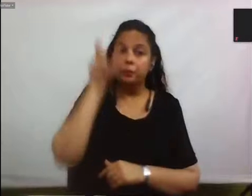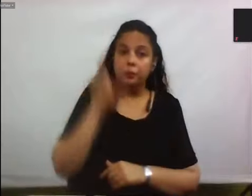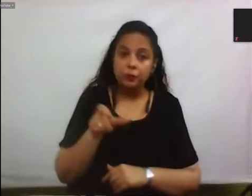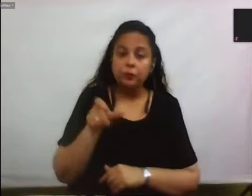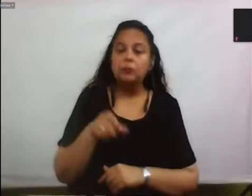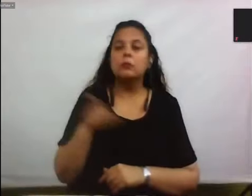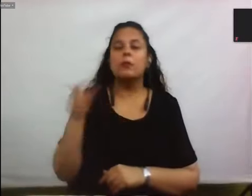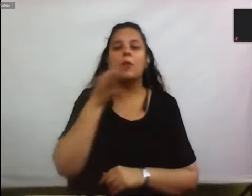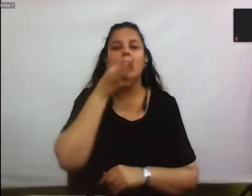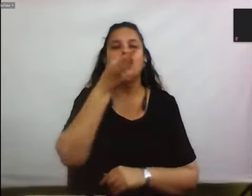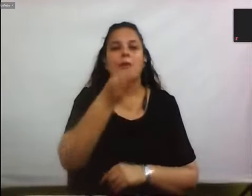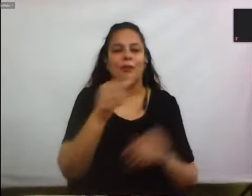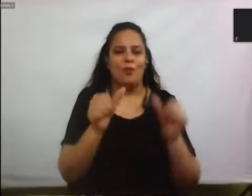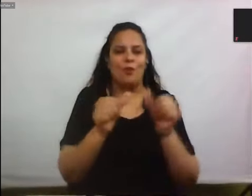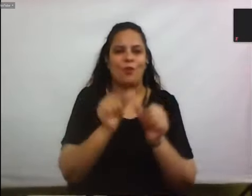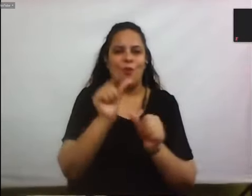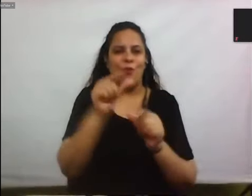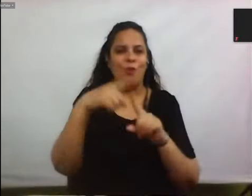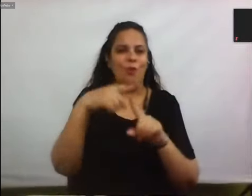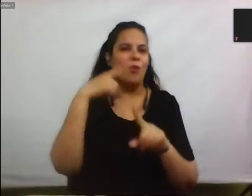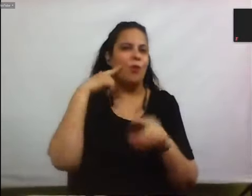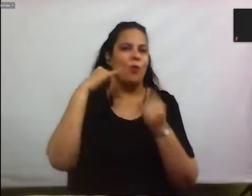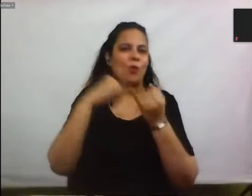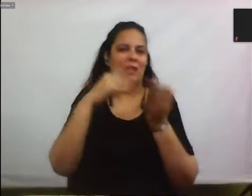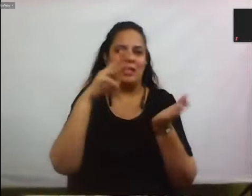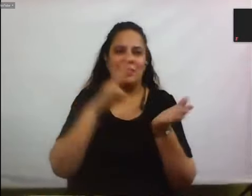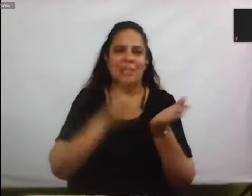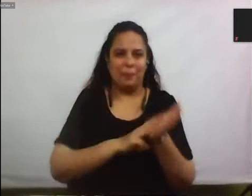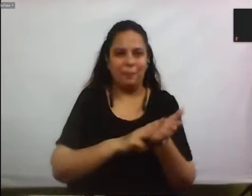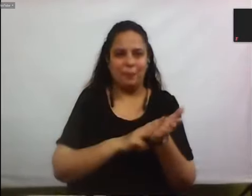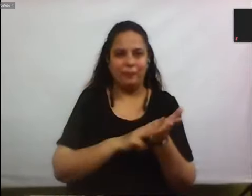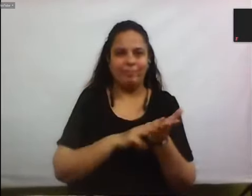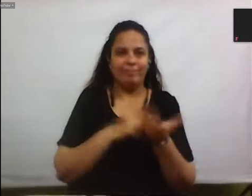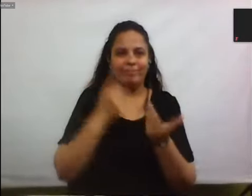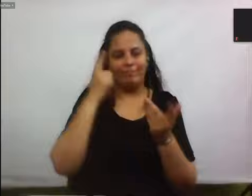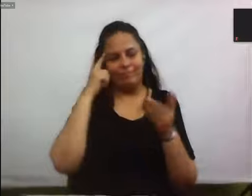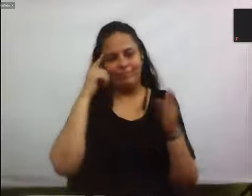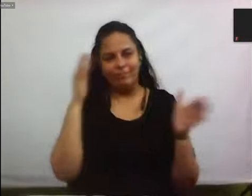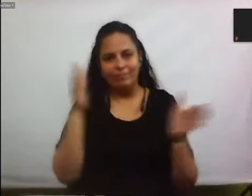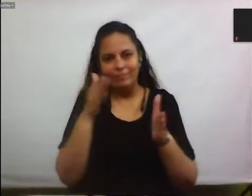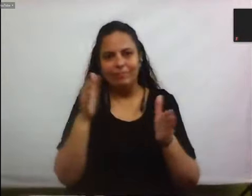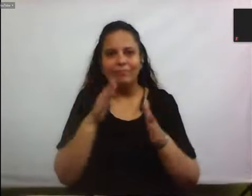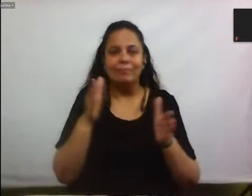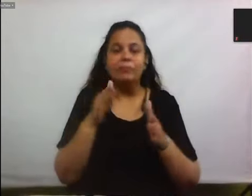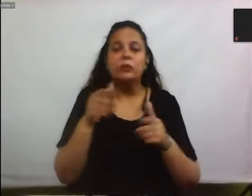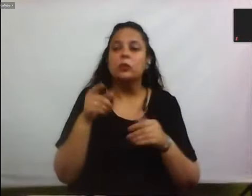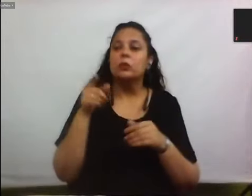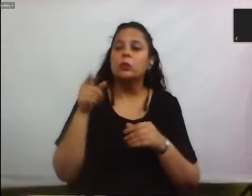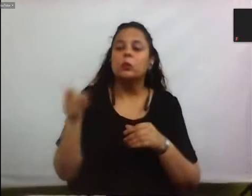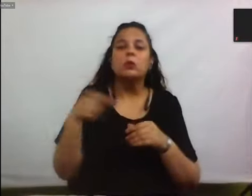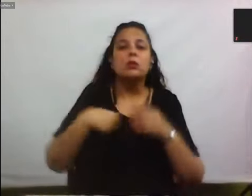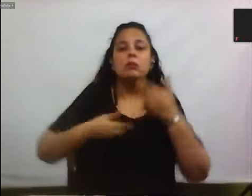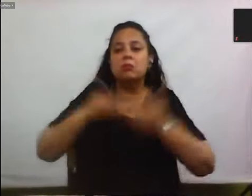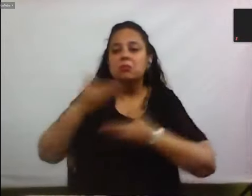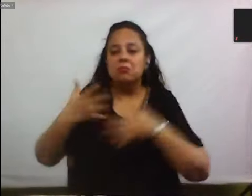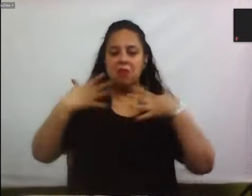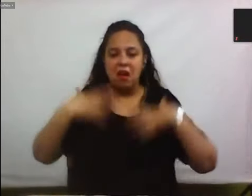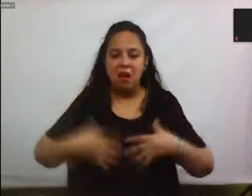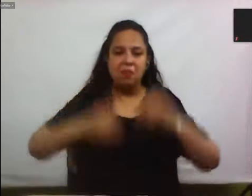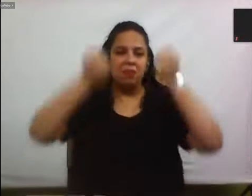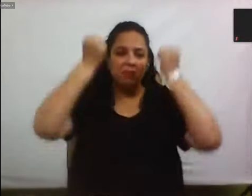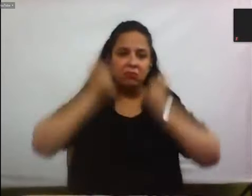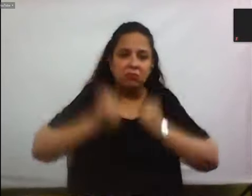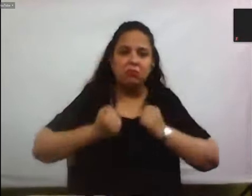को हम कपड़े पहनाना कैसे सिखाएं, अगर वो इतना ज्यादा हाइपर एक्टिव है और वो सपोर्ट नहीं कर रहा